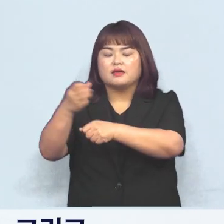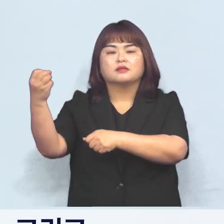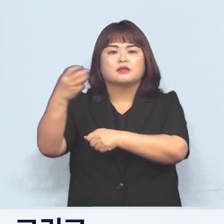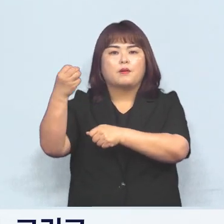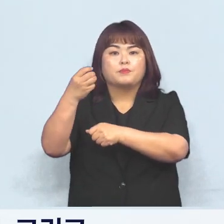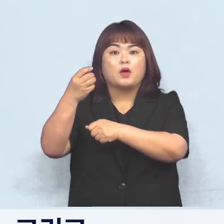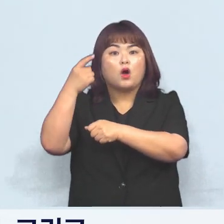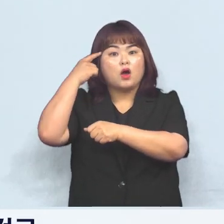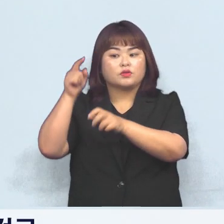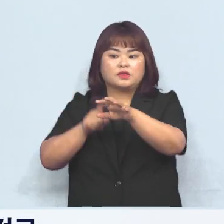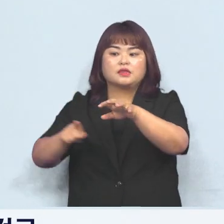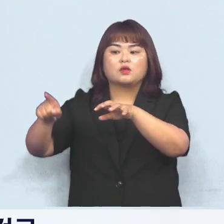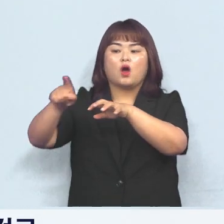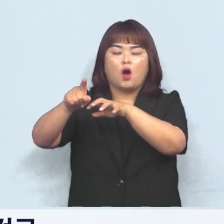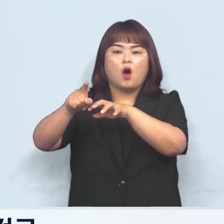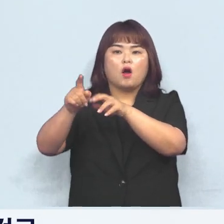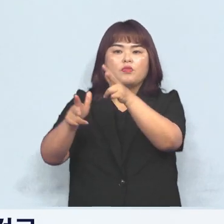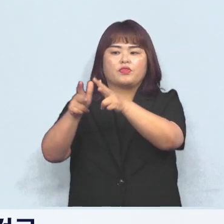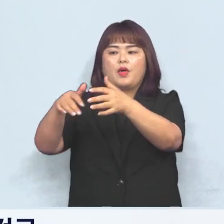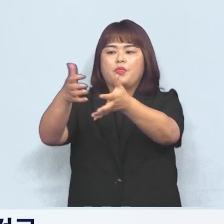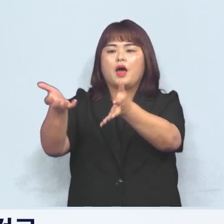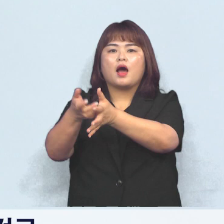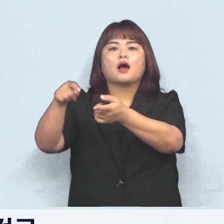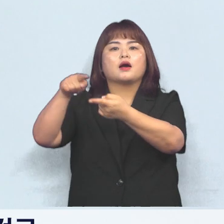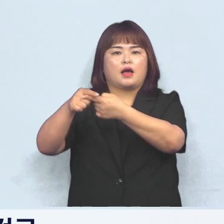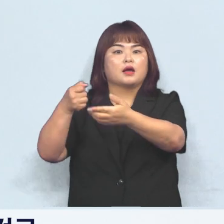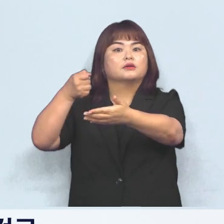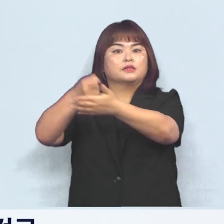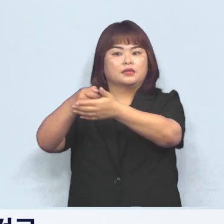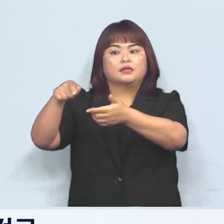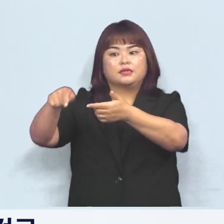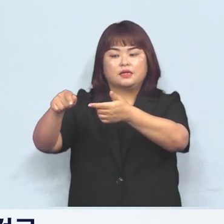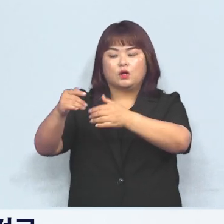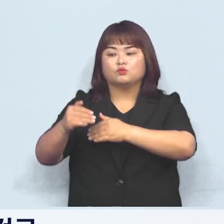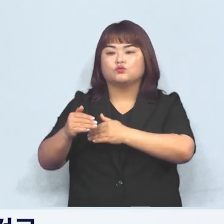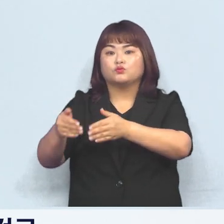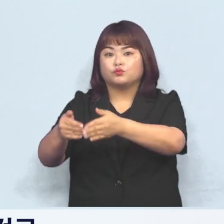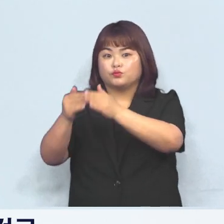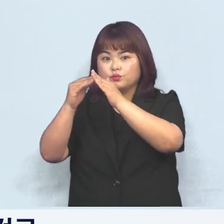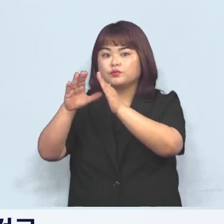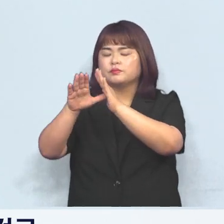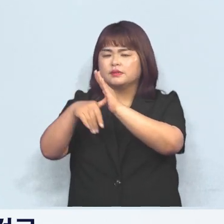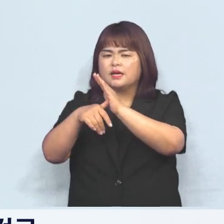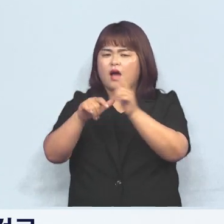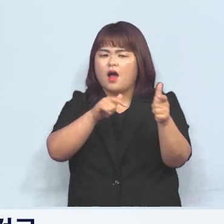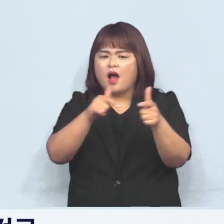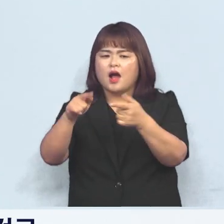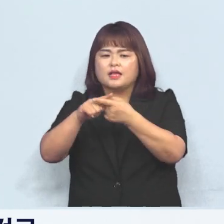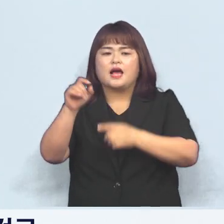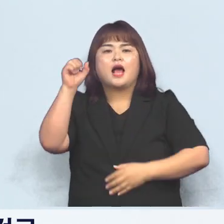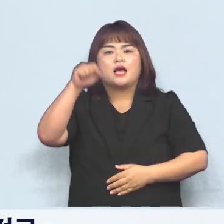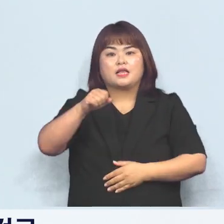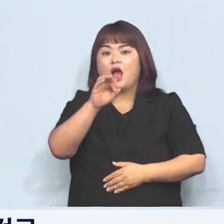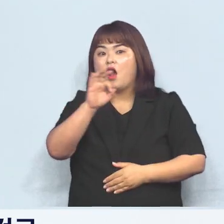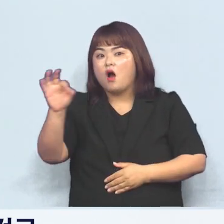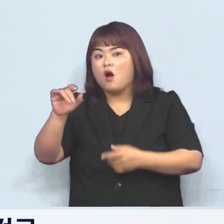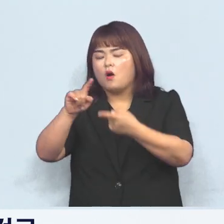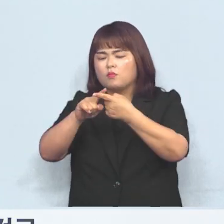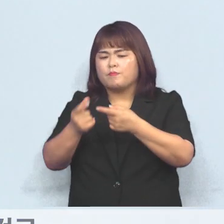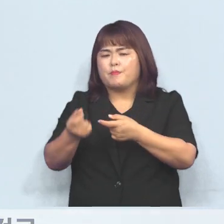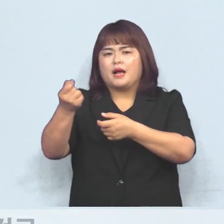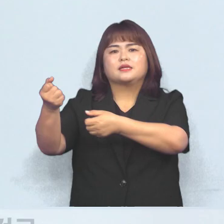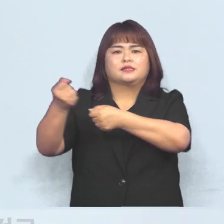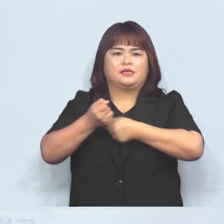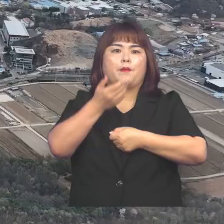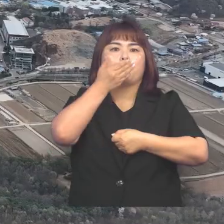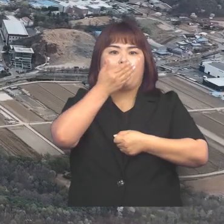첨단 시스템 반도체 국가산단 조성 과정에 있어서 각종 인허가 절차를 대폭